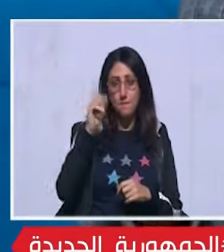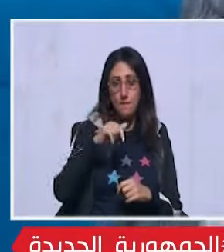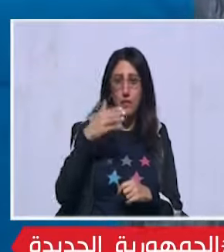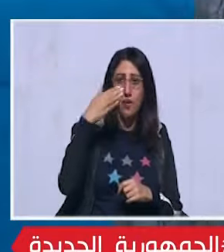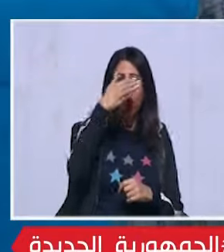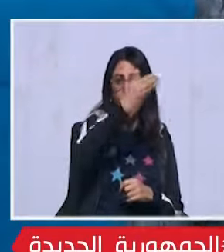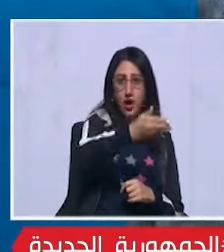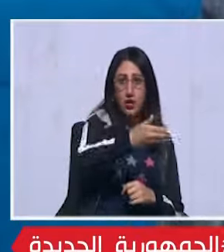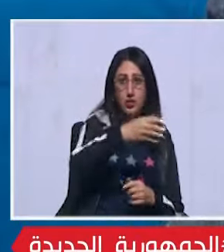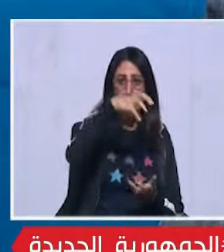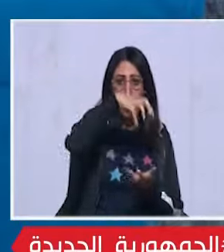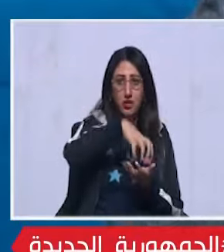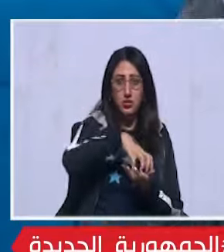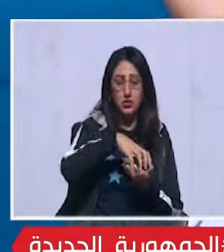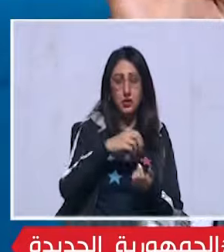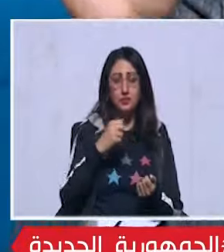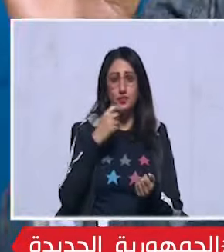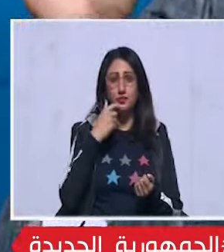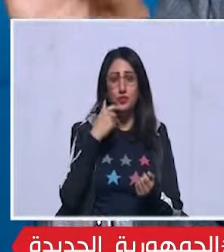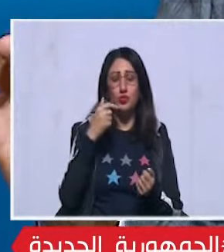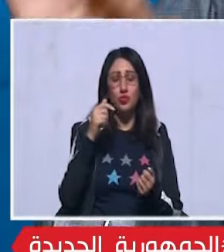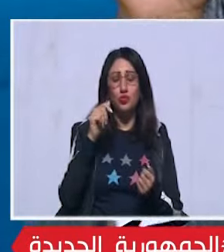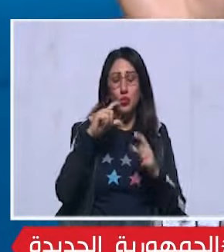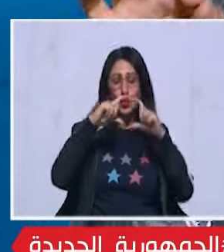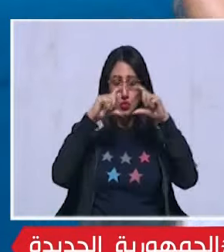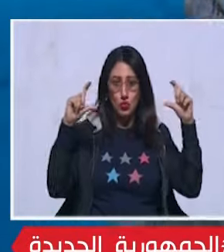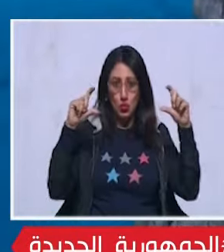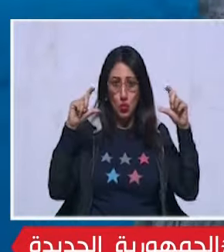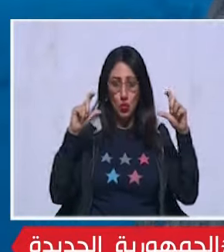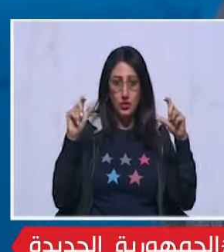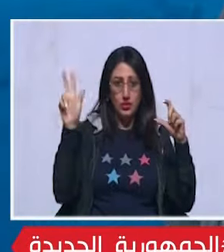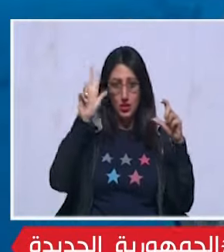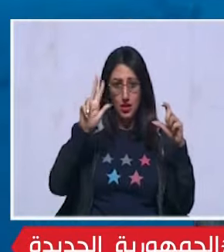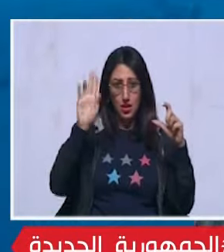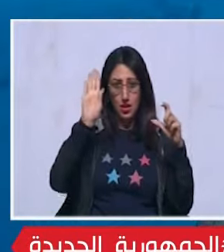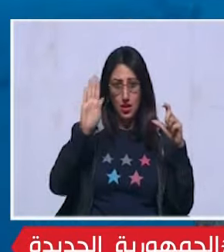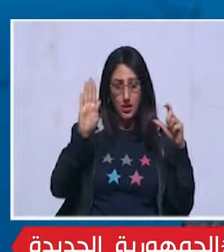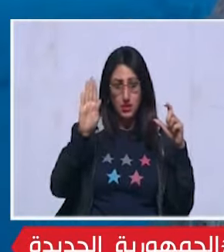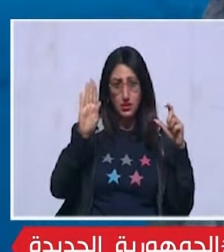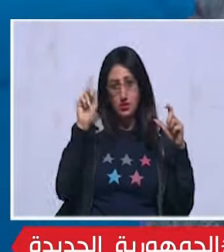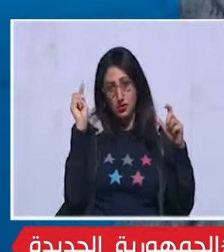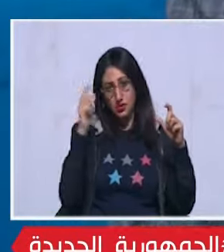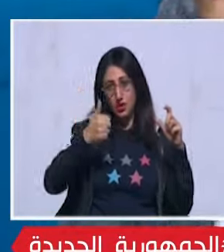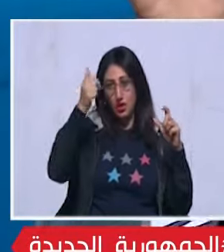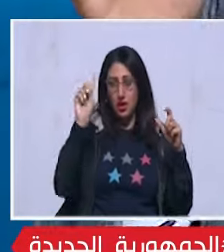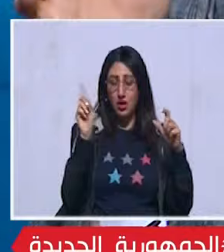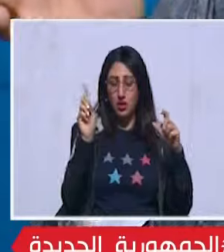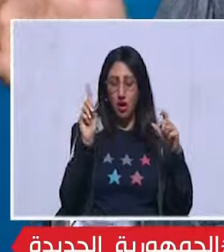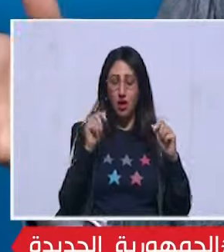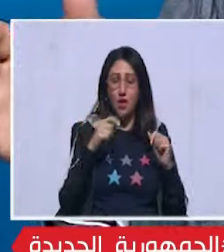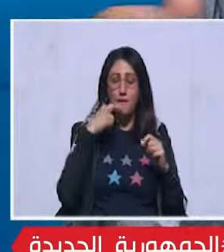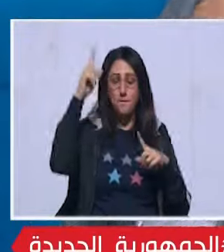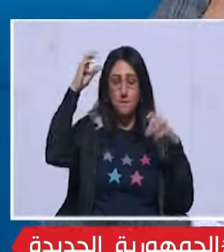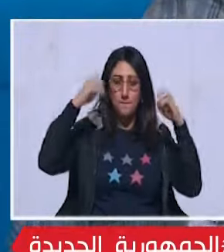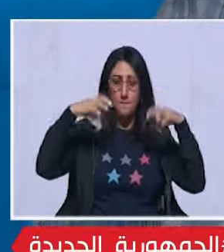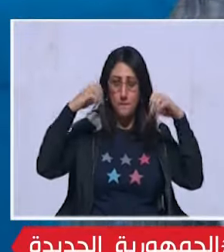سوره كامله اسمها سوره الاسراء سبحان الذي اسرى بعبده ليلا من المسجد الحرام الى المسجد الاقصى الذي باركنا